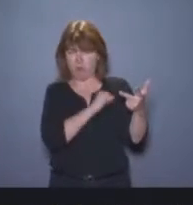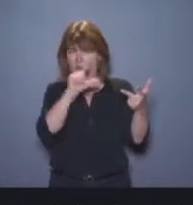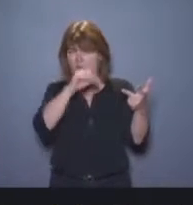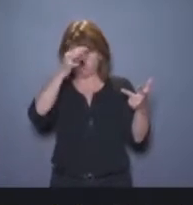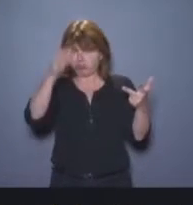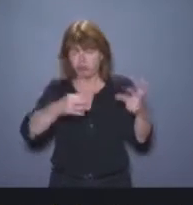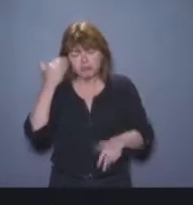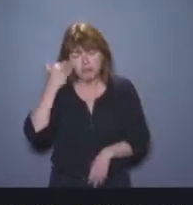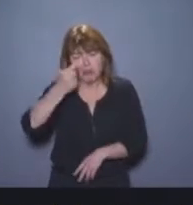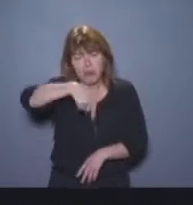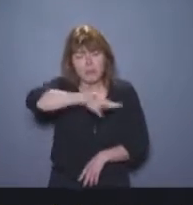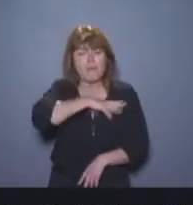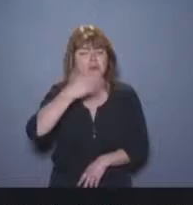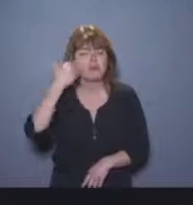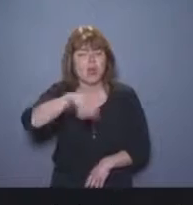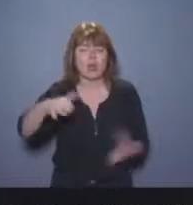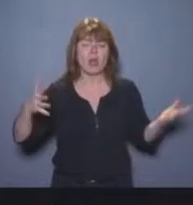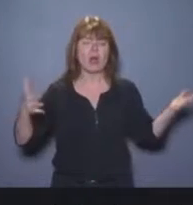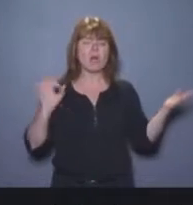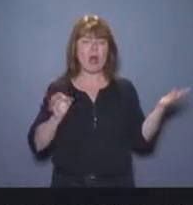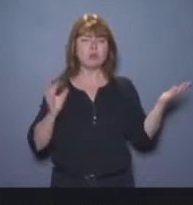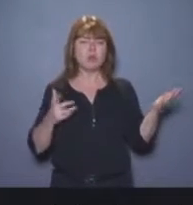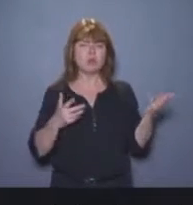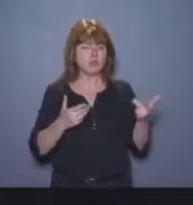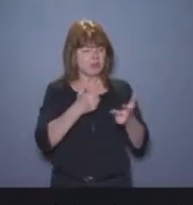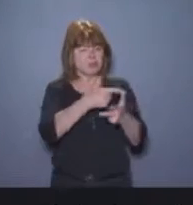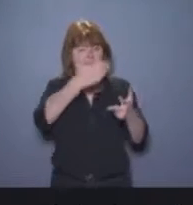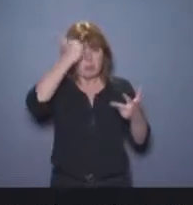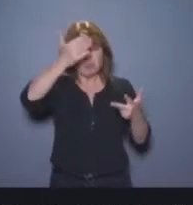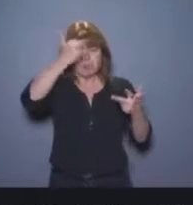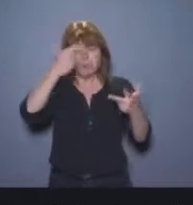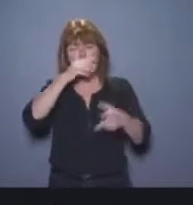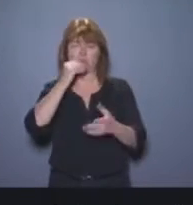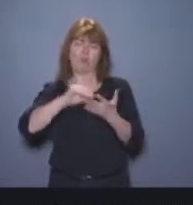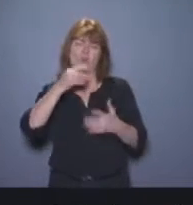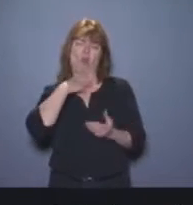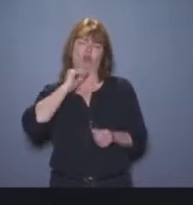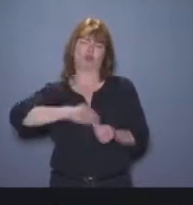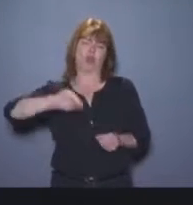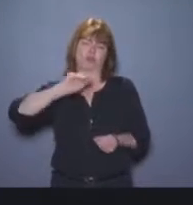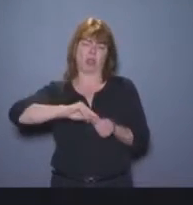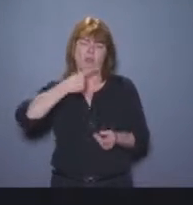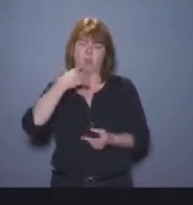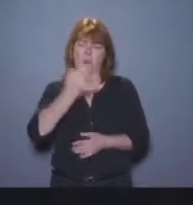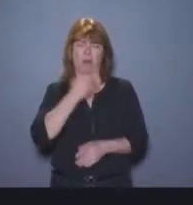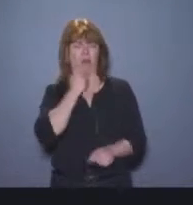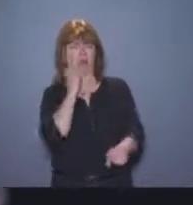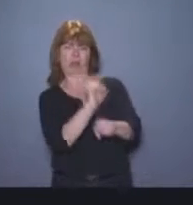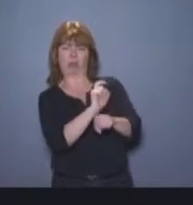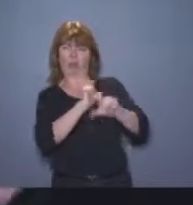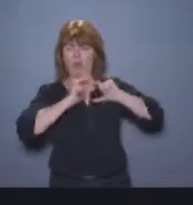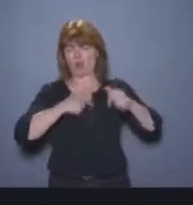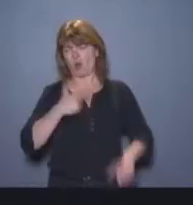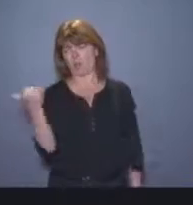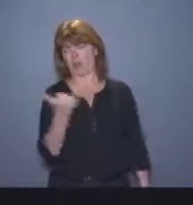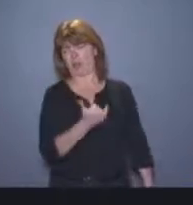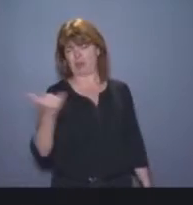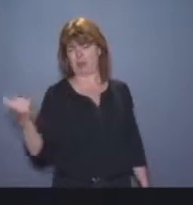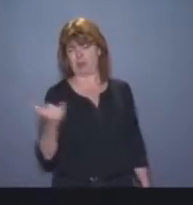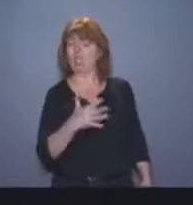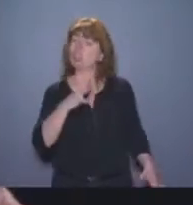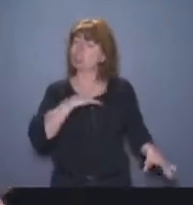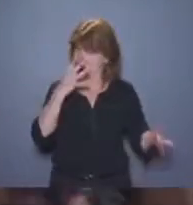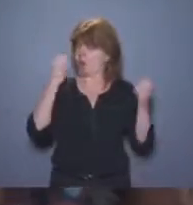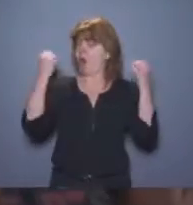etc. Mais les trois en même temps, c'est rare. Enfin, il y a des profs dans cette salle, ils le savent. Eh bien oui,